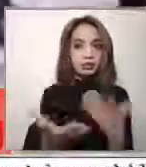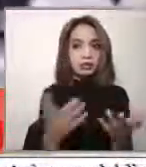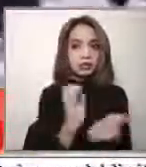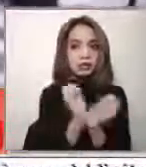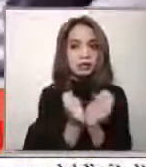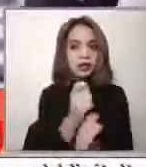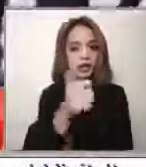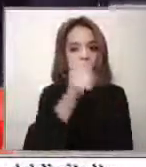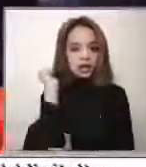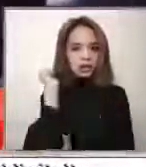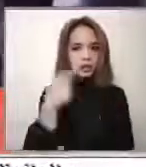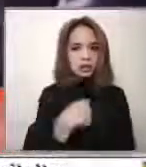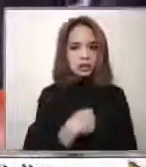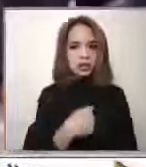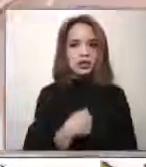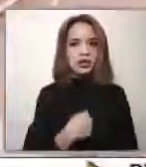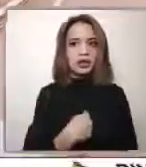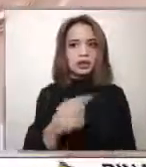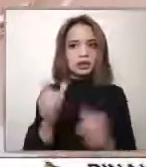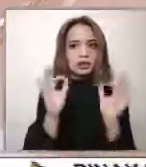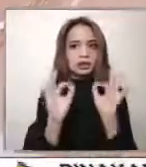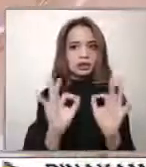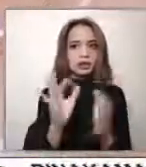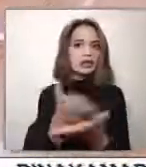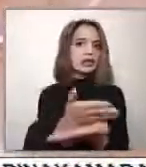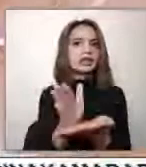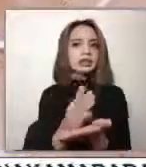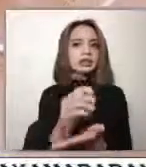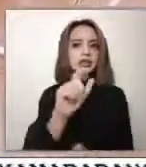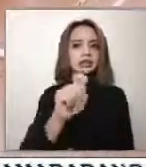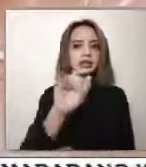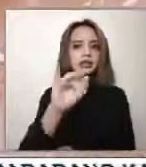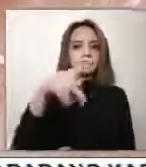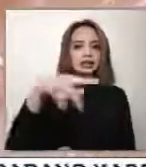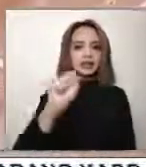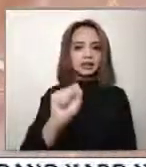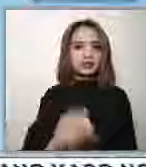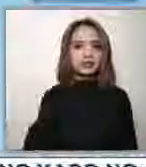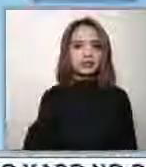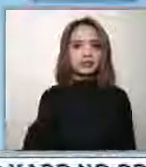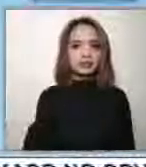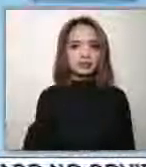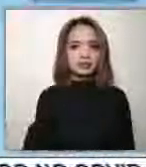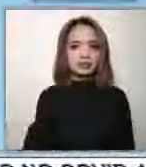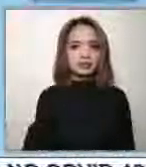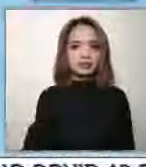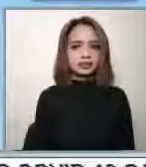Stay perfect. Share naman tips." Diane Medina Ilustre para sa TalkBiz.